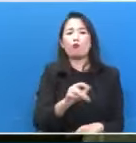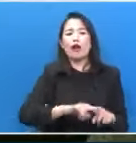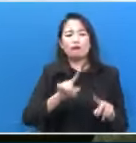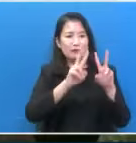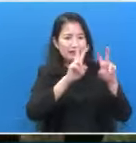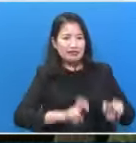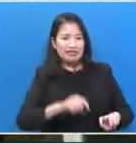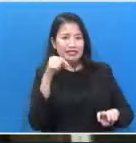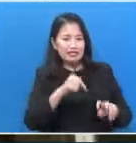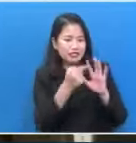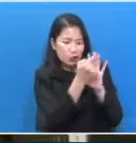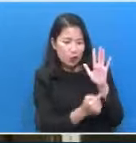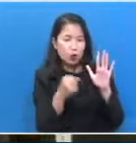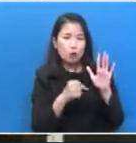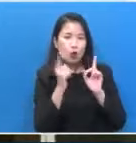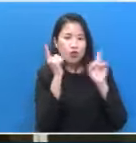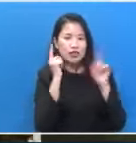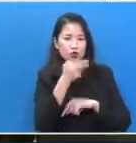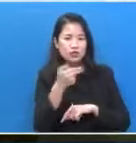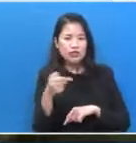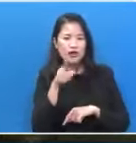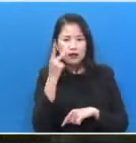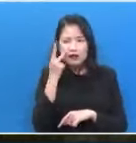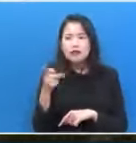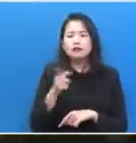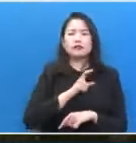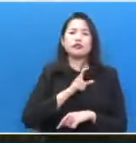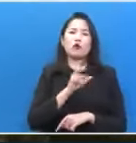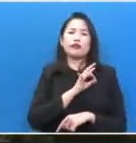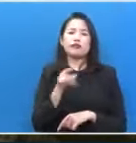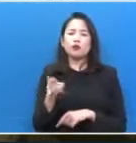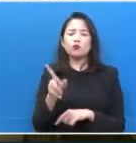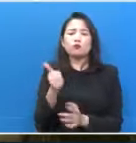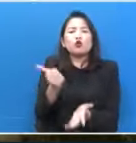Indonesia menilai sosok bakal cawapres akan jadi salah satu faktor penentu.